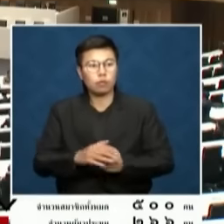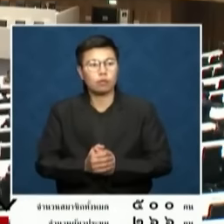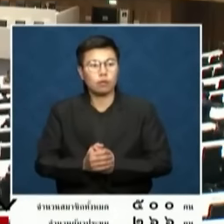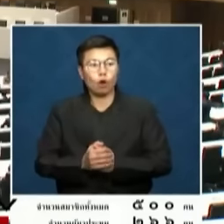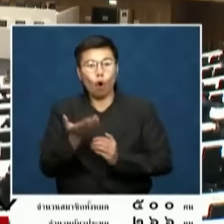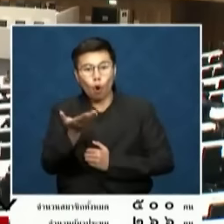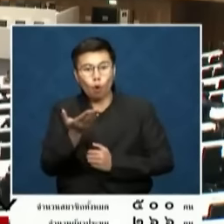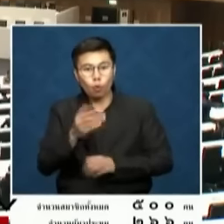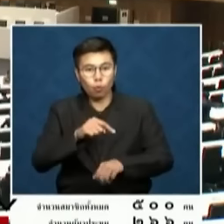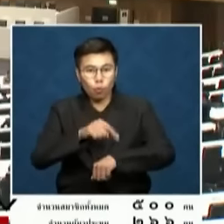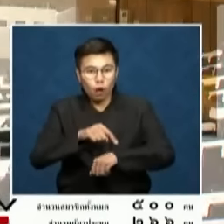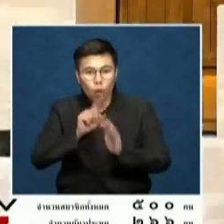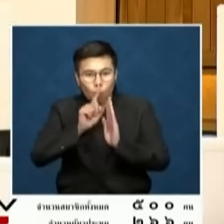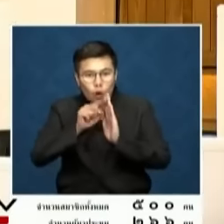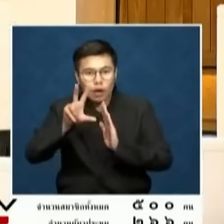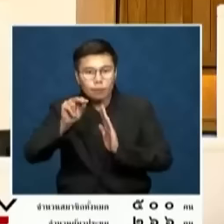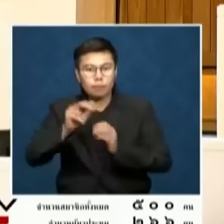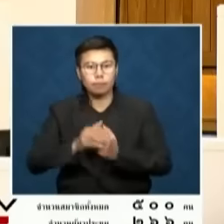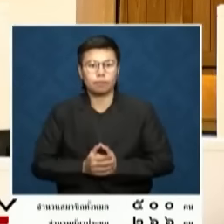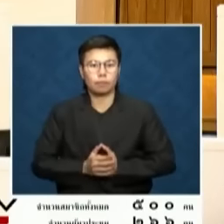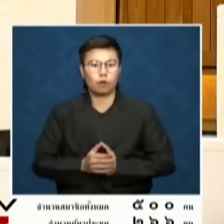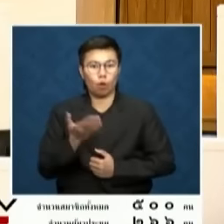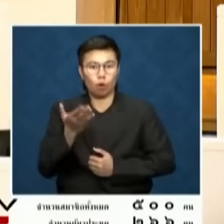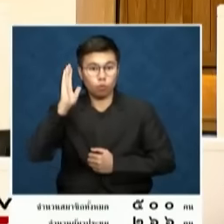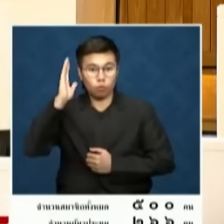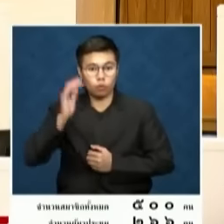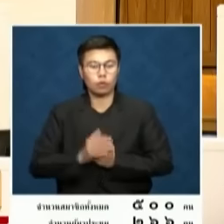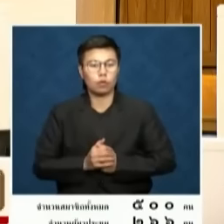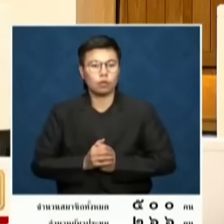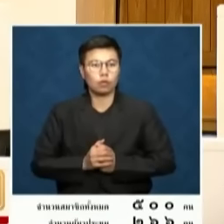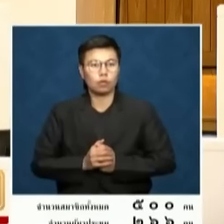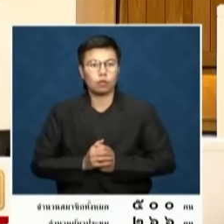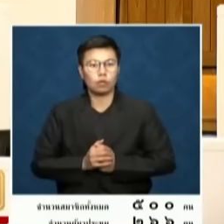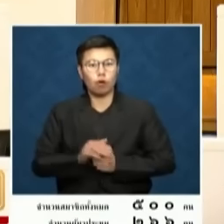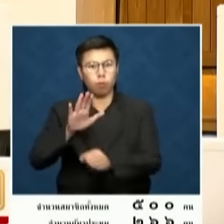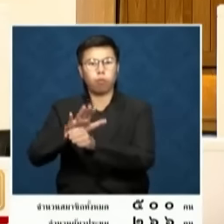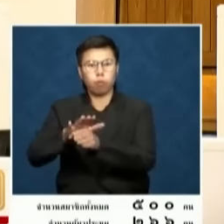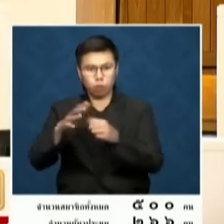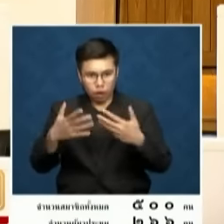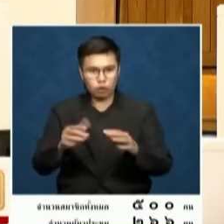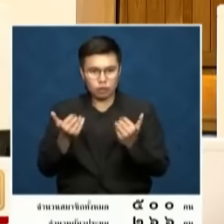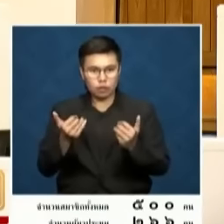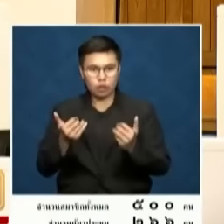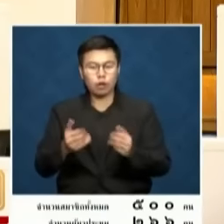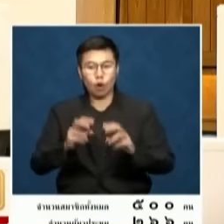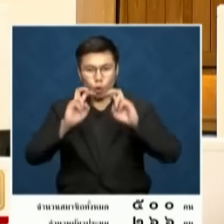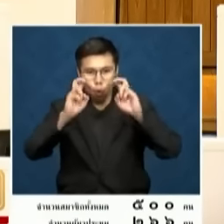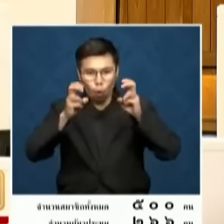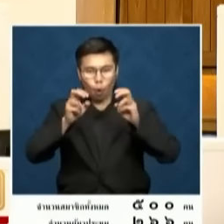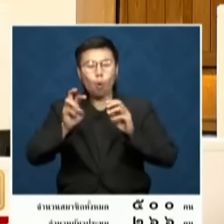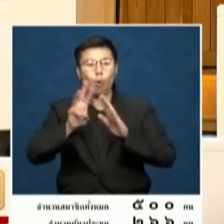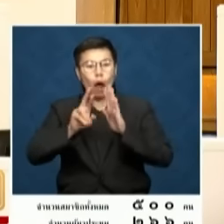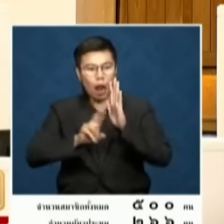เป็น 10เท่าเพราะพระราหูมาเพื่อเช็คบิลพวกนี้เป็นกรณีพิเศษไม่เชื่อก็คอยดู 25